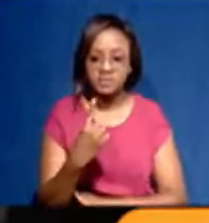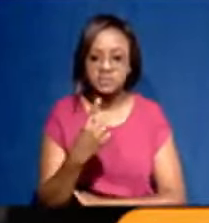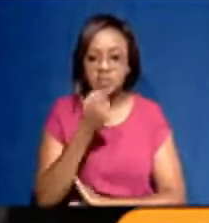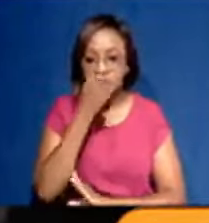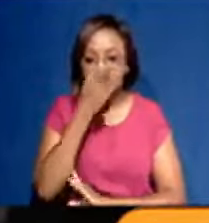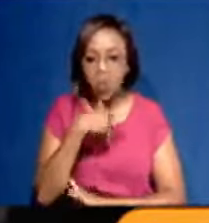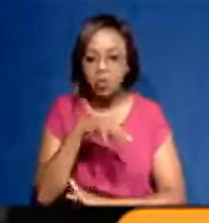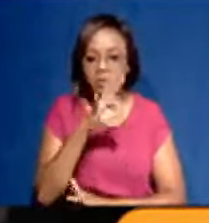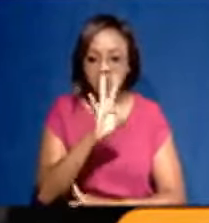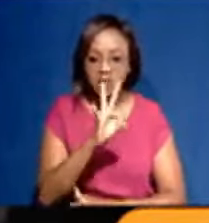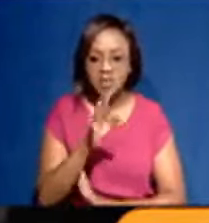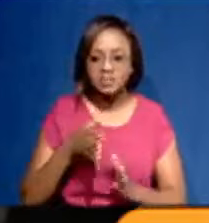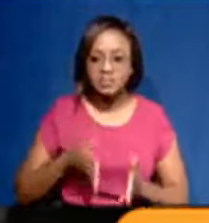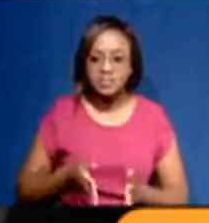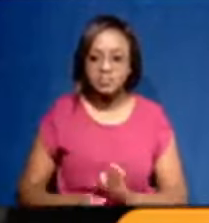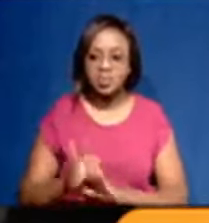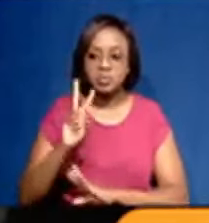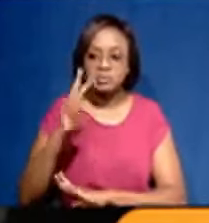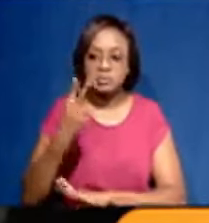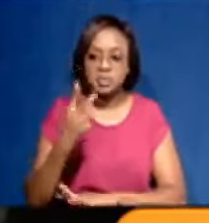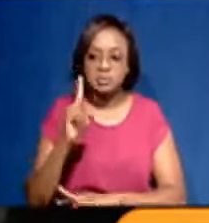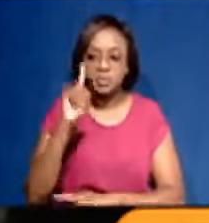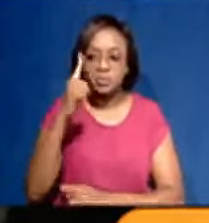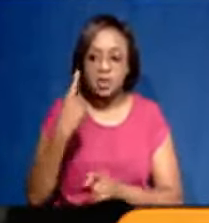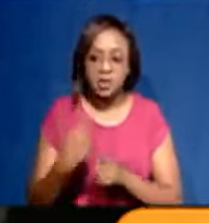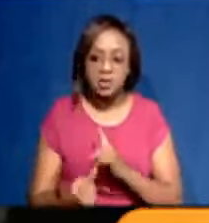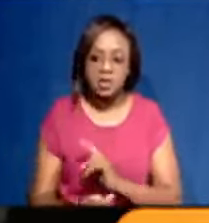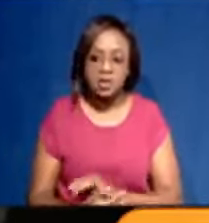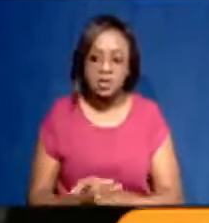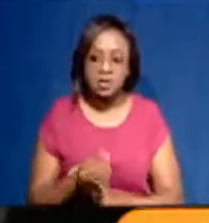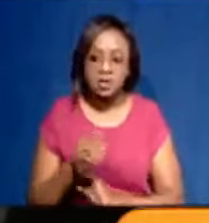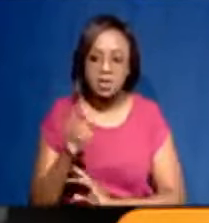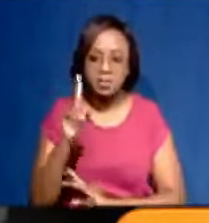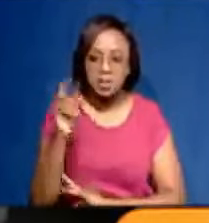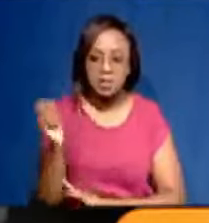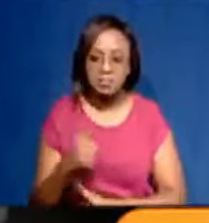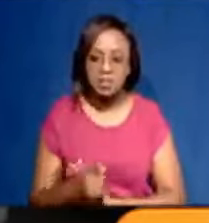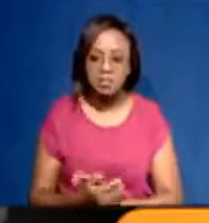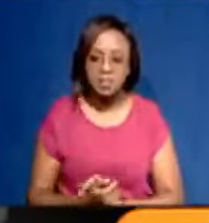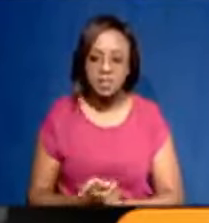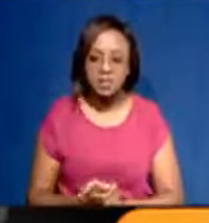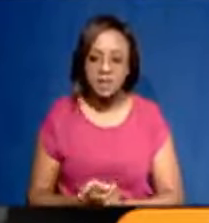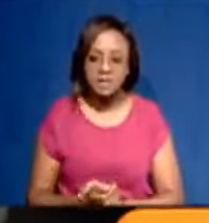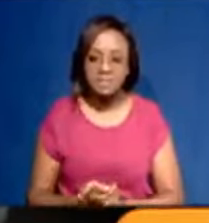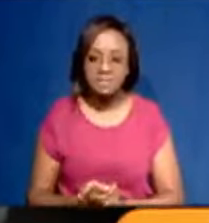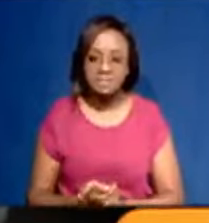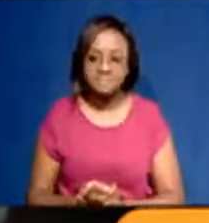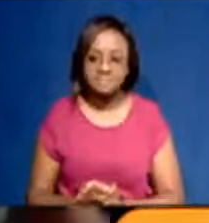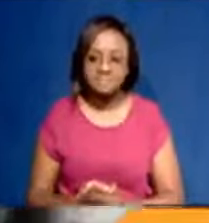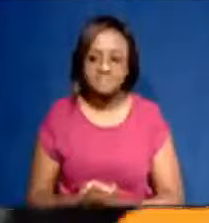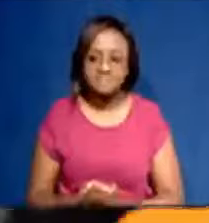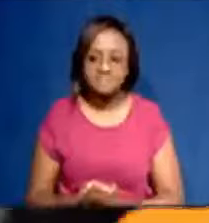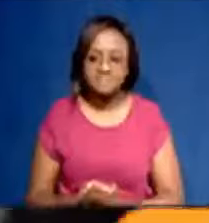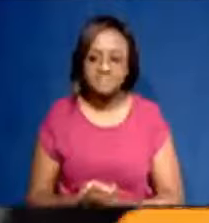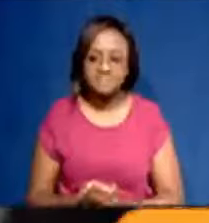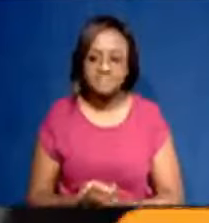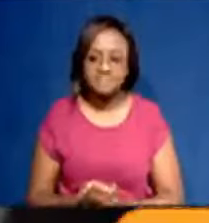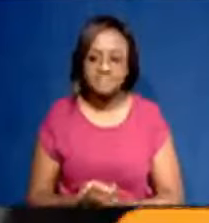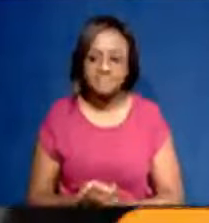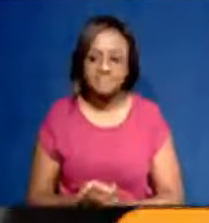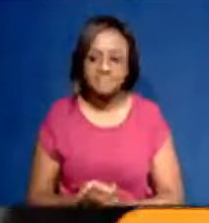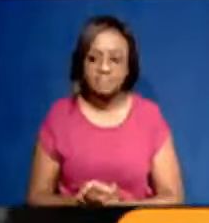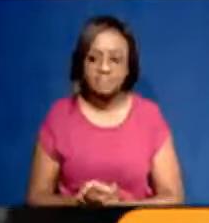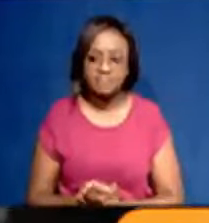Second born ni Miriam, alikuwa na mwaka na mwezi moja. Ijajulikana maana hata stima mahali pa kuwasha ilikuwa juu,